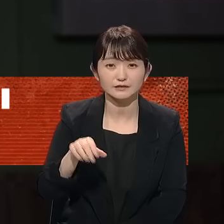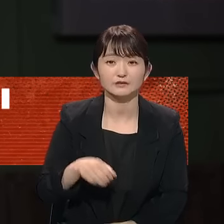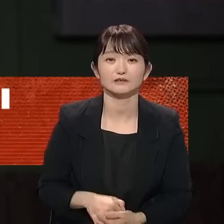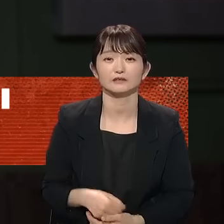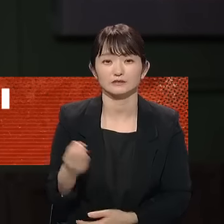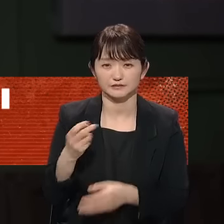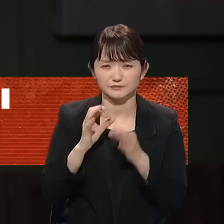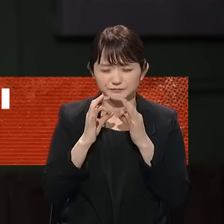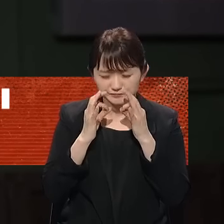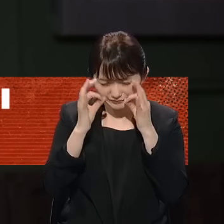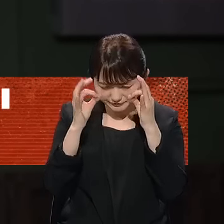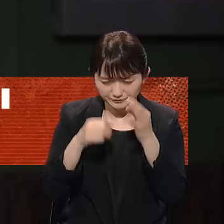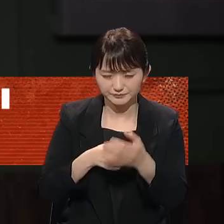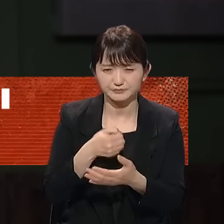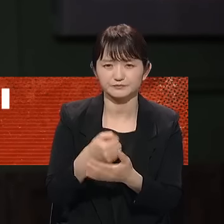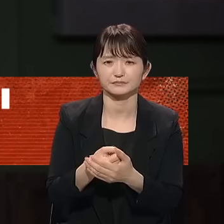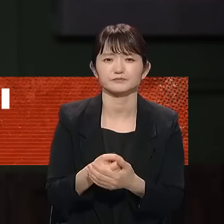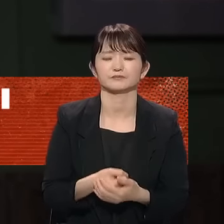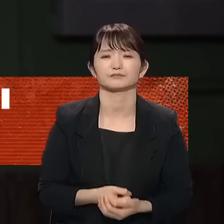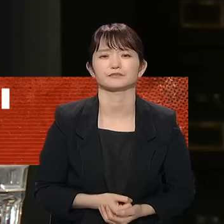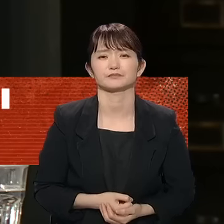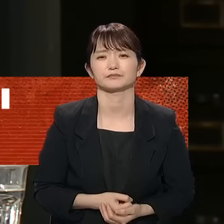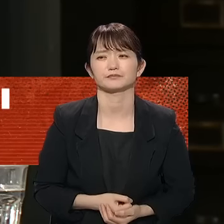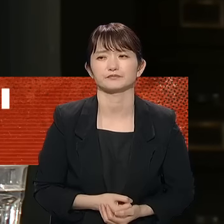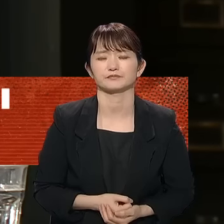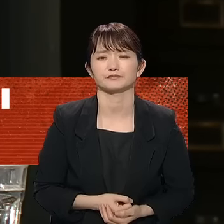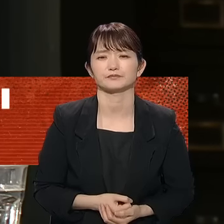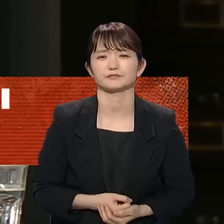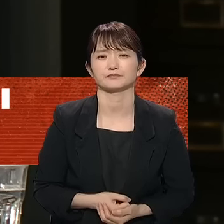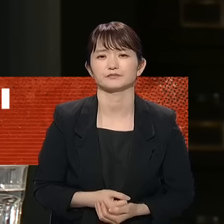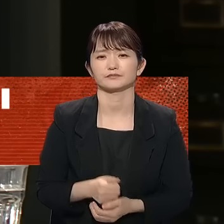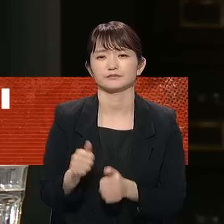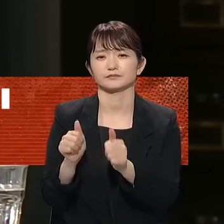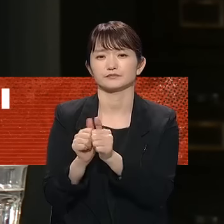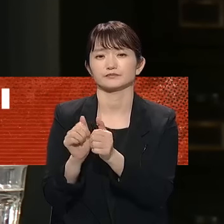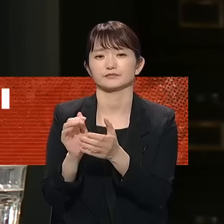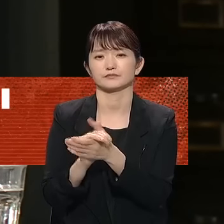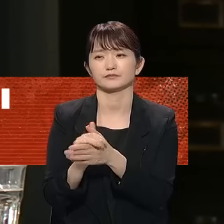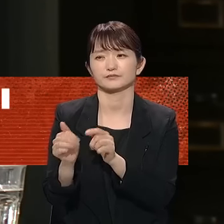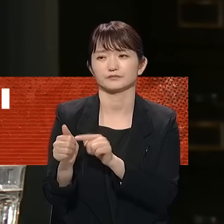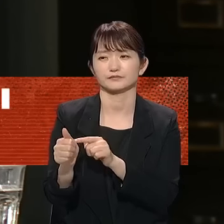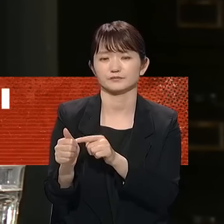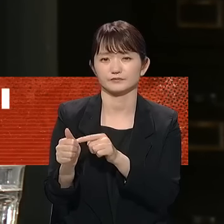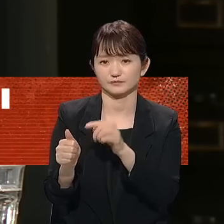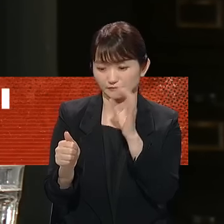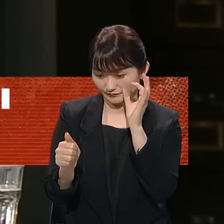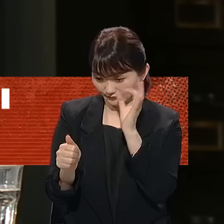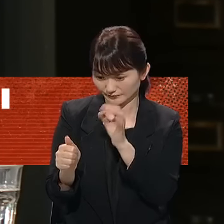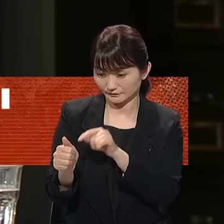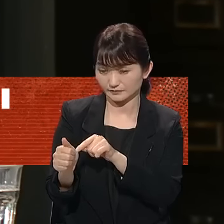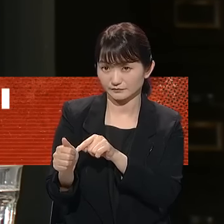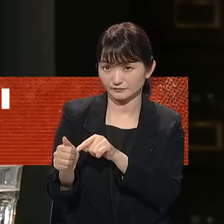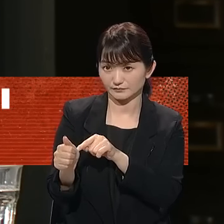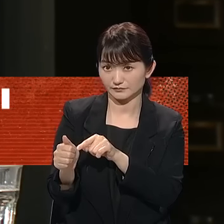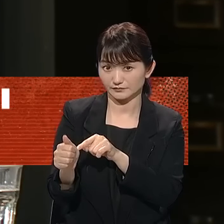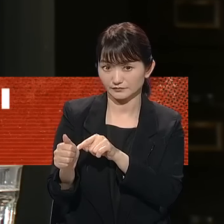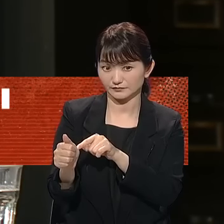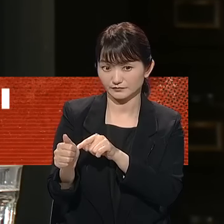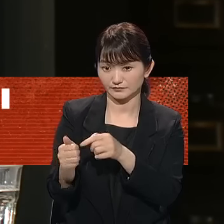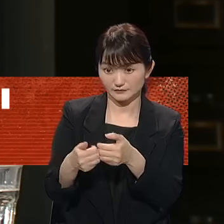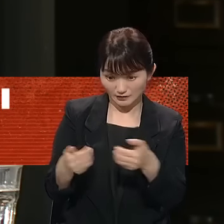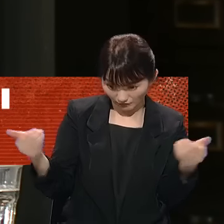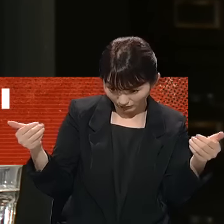다시 노력해보기로 결심을 했다고 합니다. 이 남자친구란 자만 봤으면 바로 뭐 이별